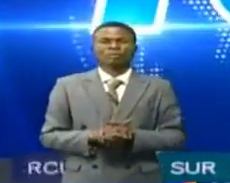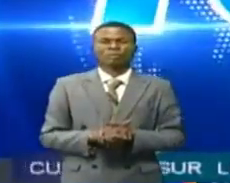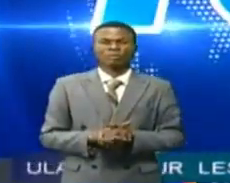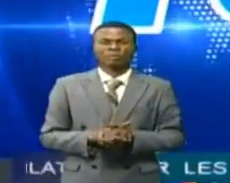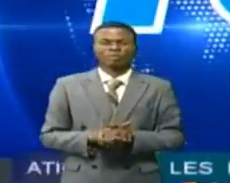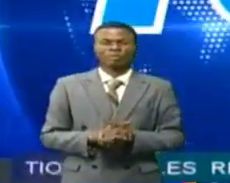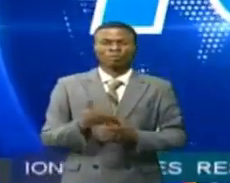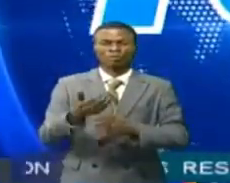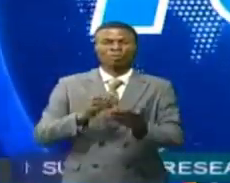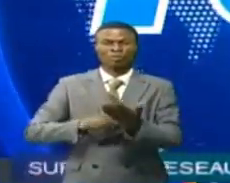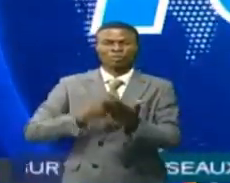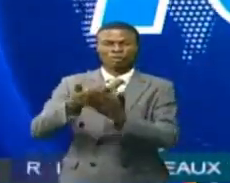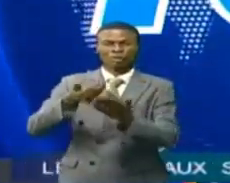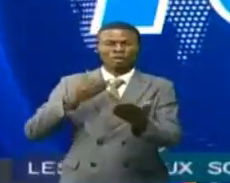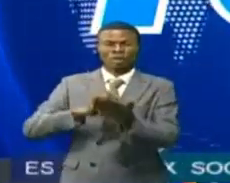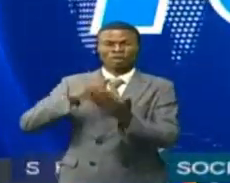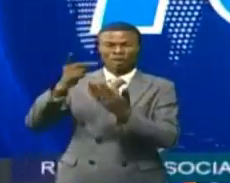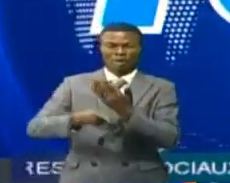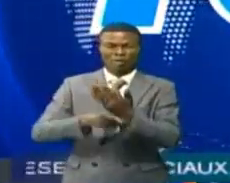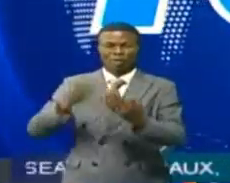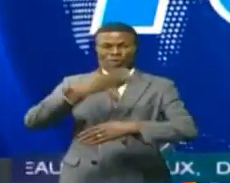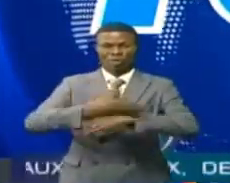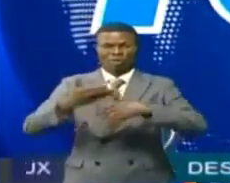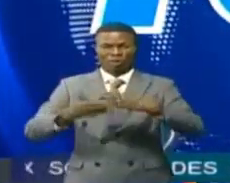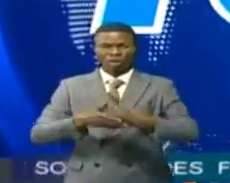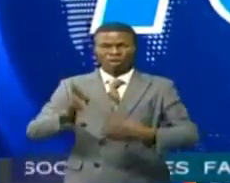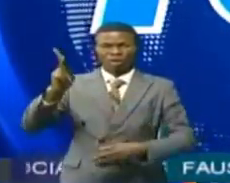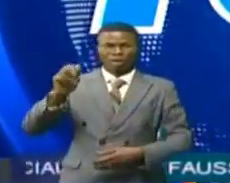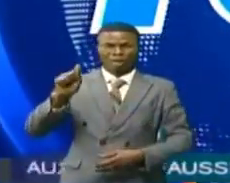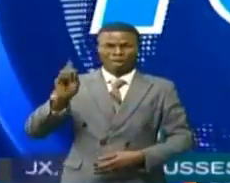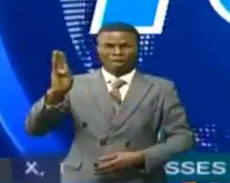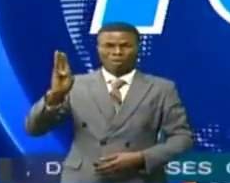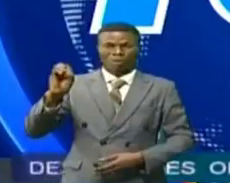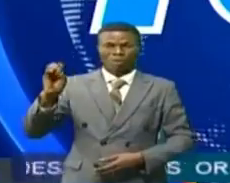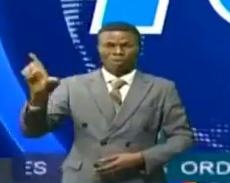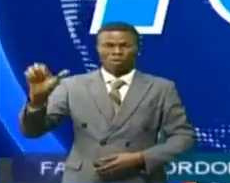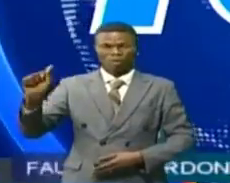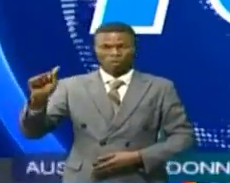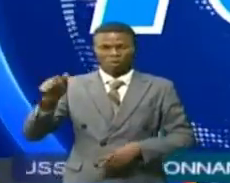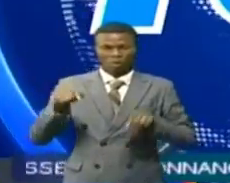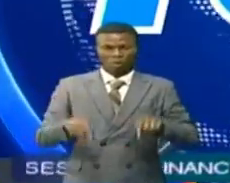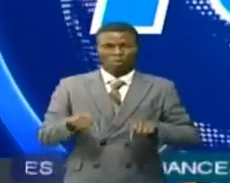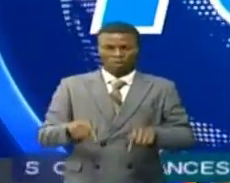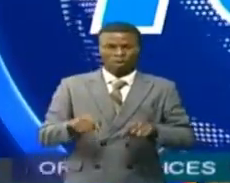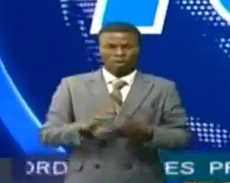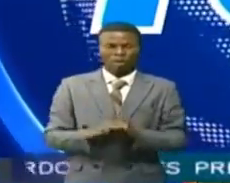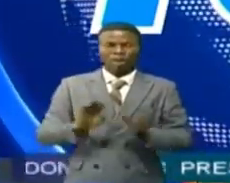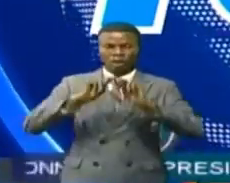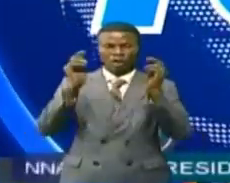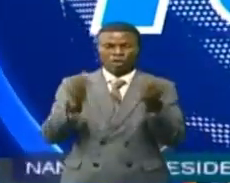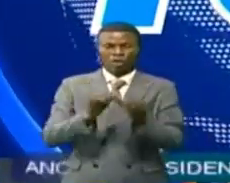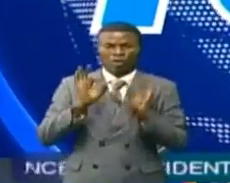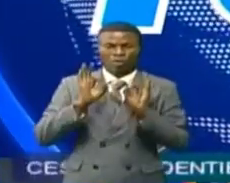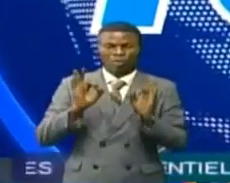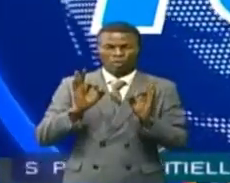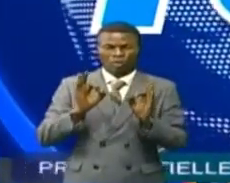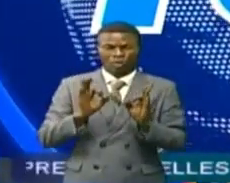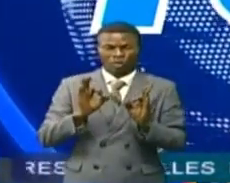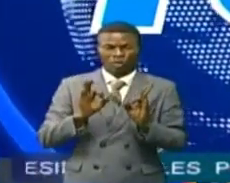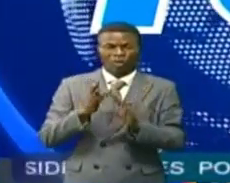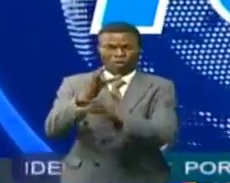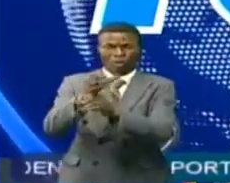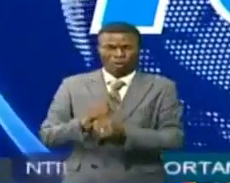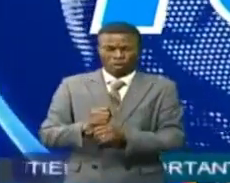Travaux de projet de construction des barrages de Kakubola et Katende confiés désormais à une nouvelle équipe. Cette dernière a reçu